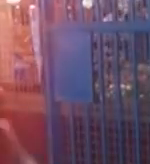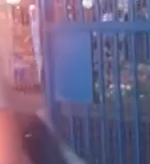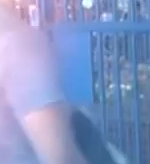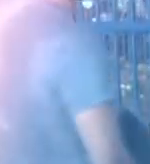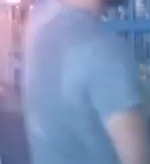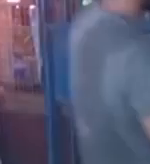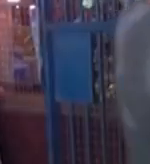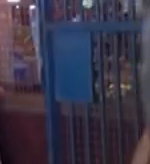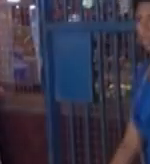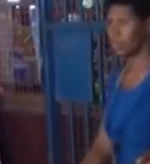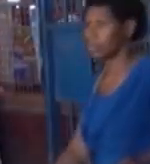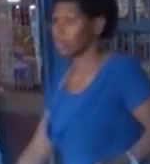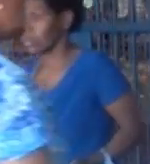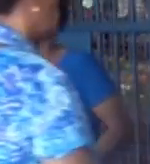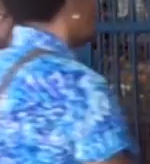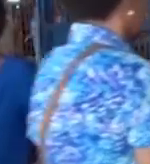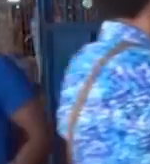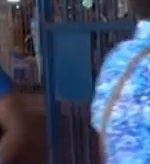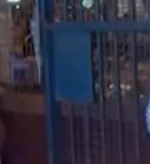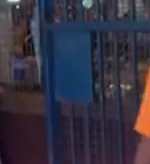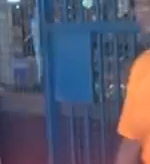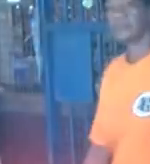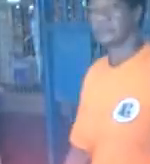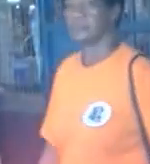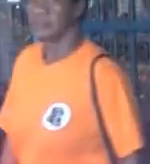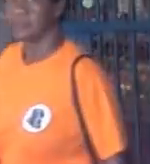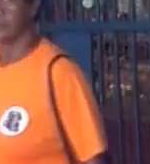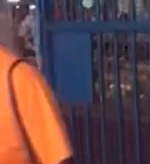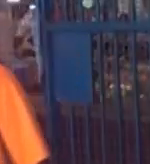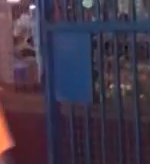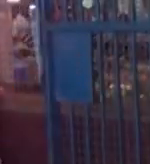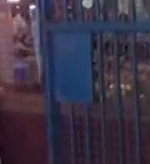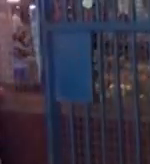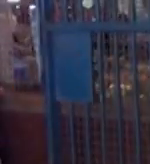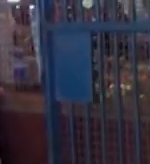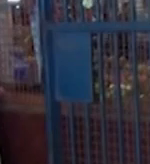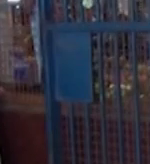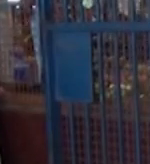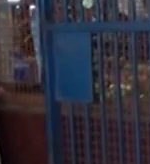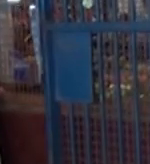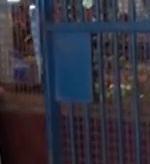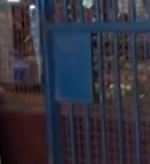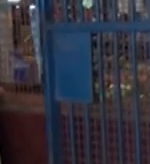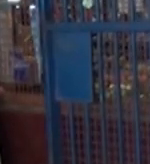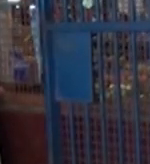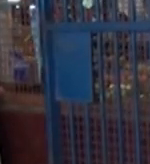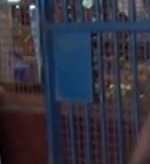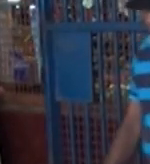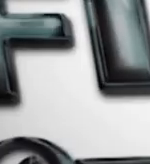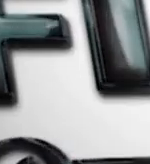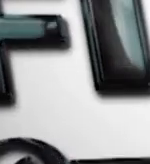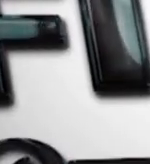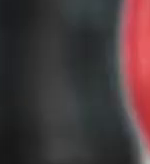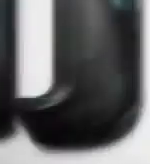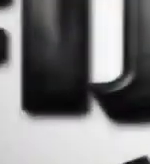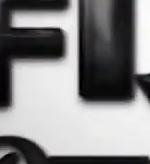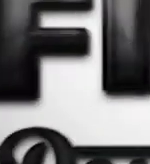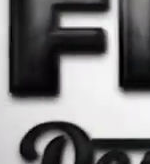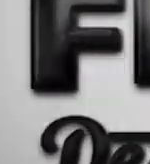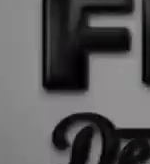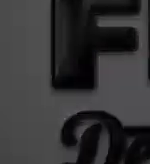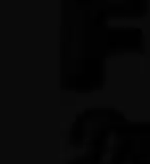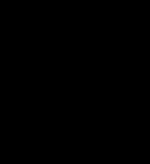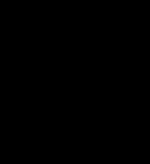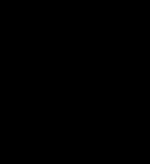कुमार स्वामी नायक गोंगो लुगु लटोका रेडियो Fiji 2 में पुराना गाना लगे हमें बहुत अच्छा लगे। रेडियो Fiji